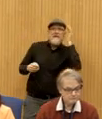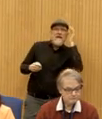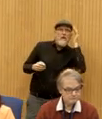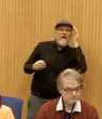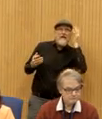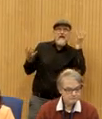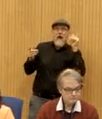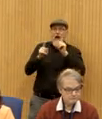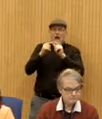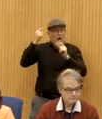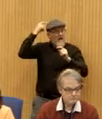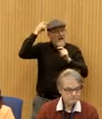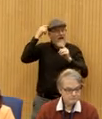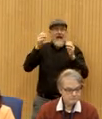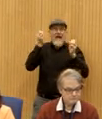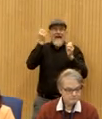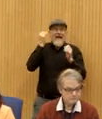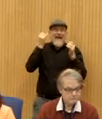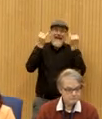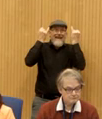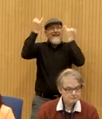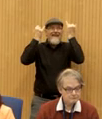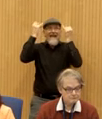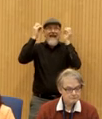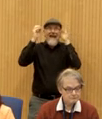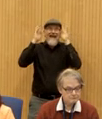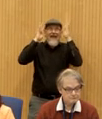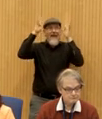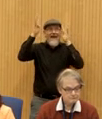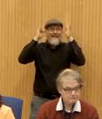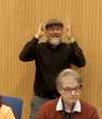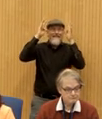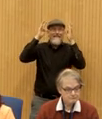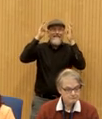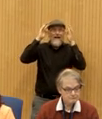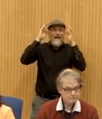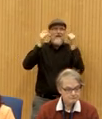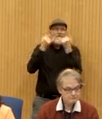verständlich rüberzubringen und mit guten Methoden zu verbildlichen.